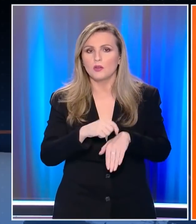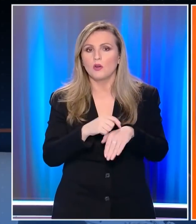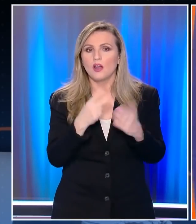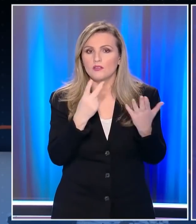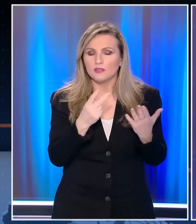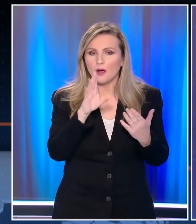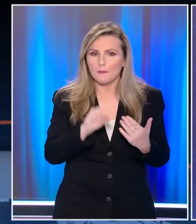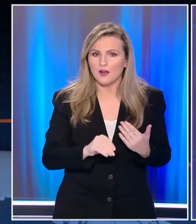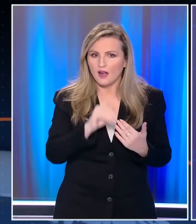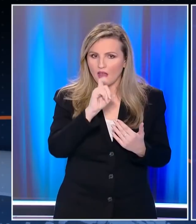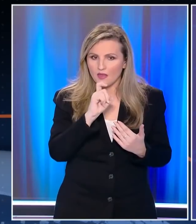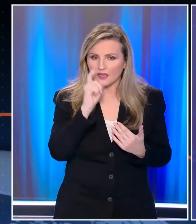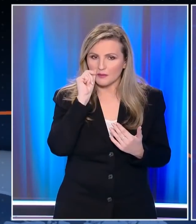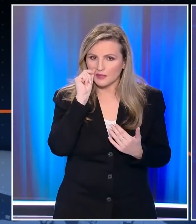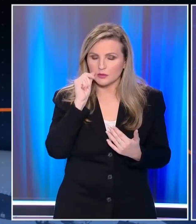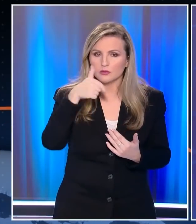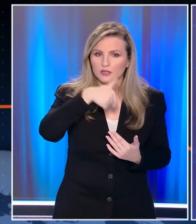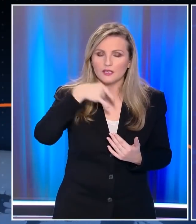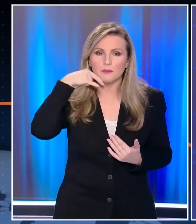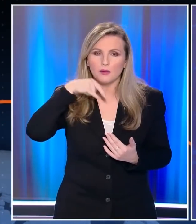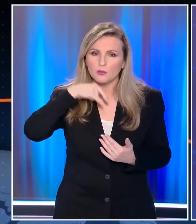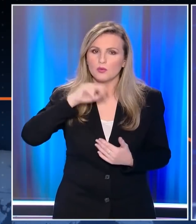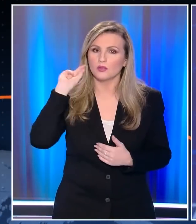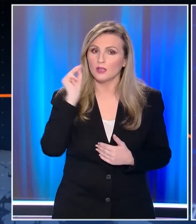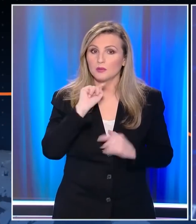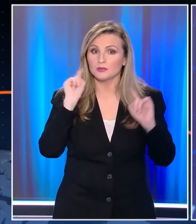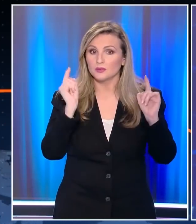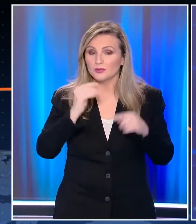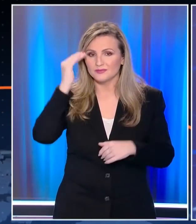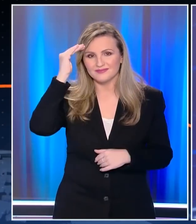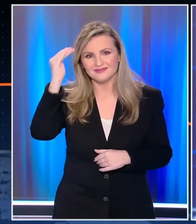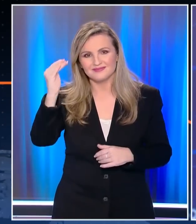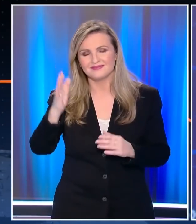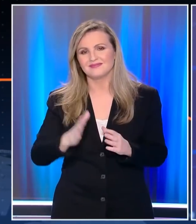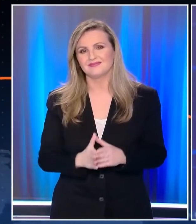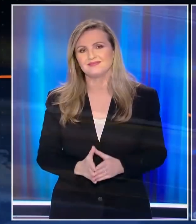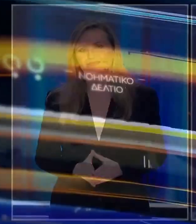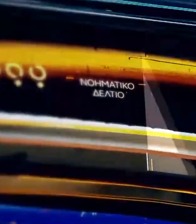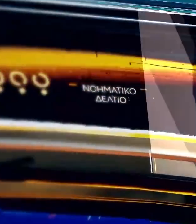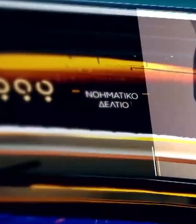κεντρικό δελτίο ειδήσεων του Open στις 7 παρα 10 με τον Γιάννη Παπαδόπουλο. Καλό απόγευμα.